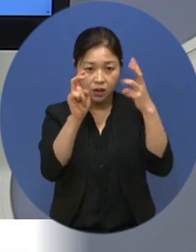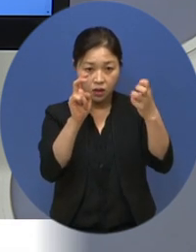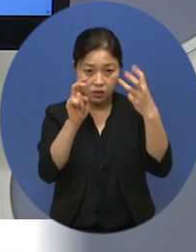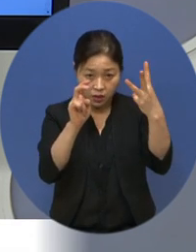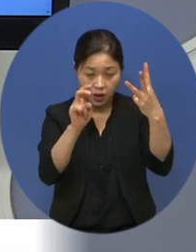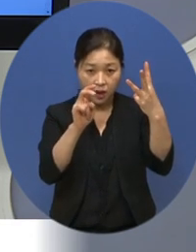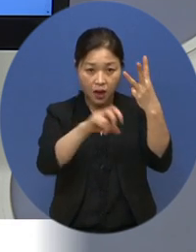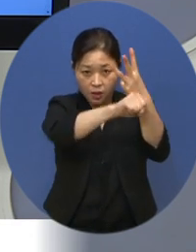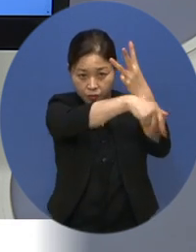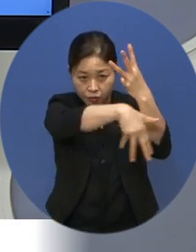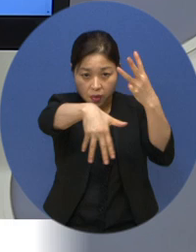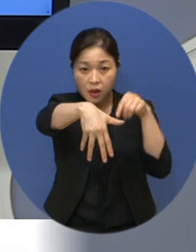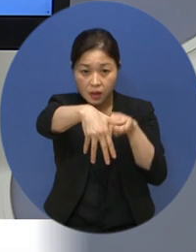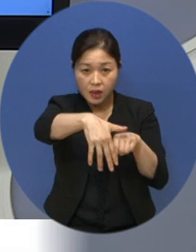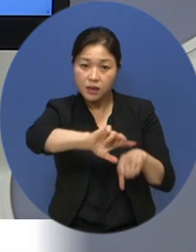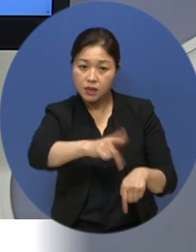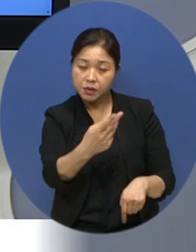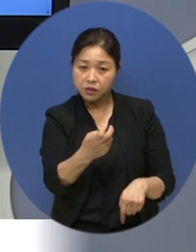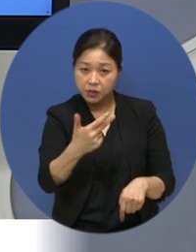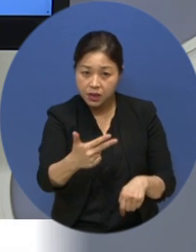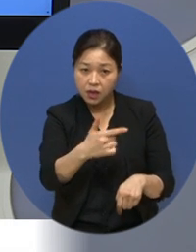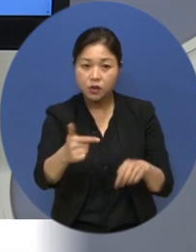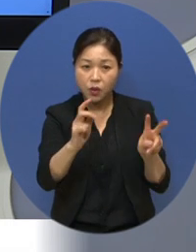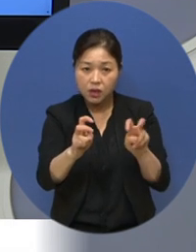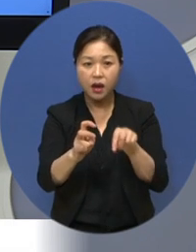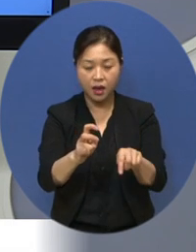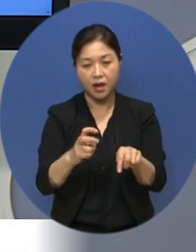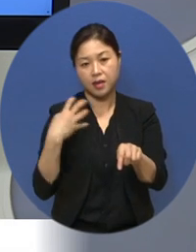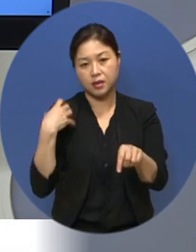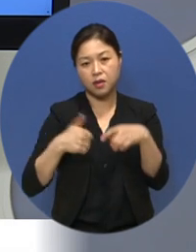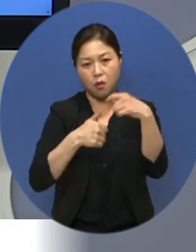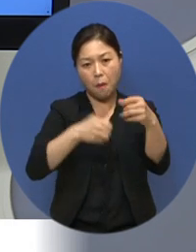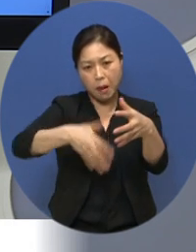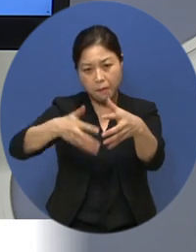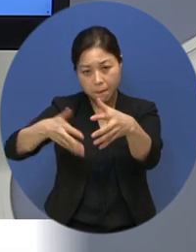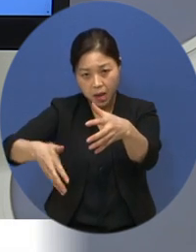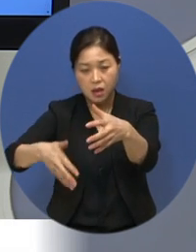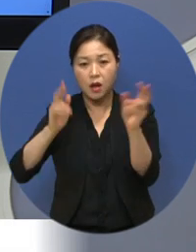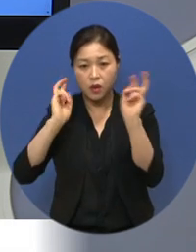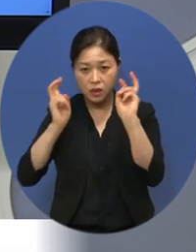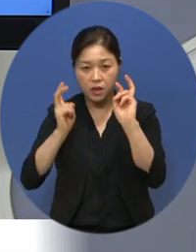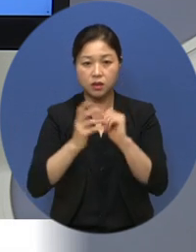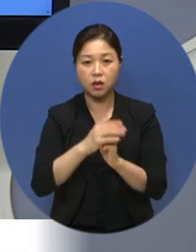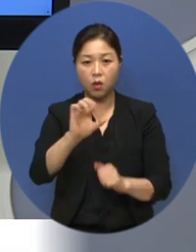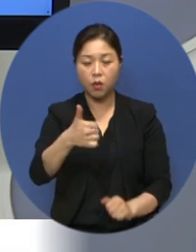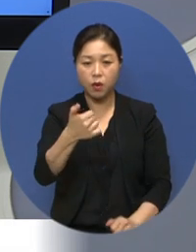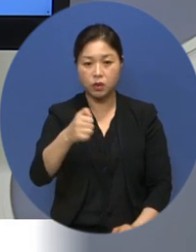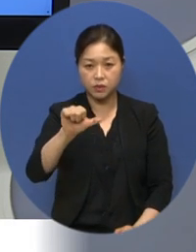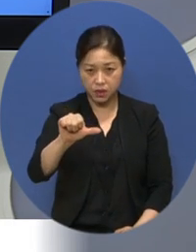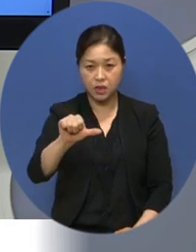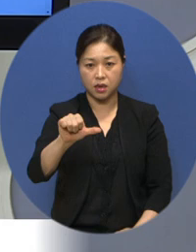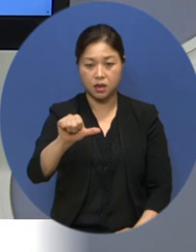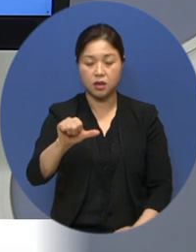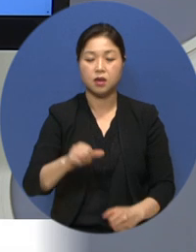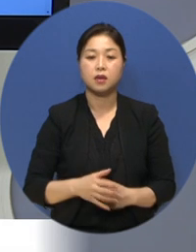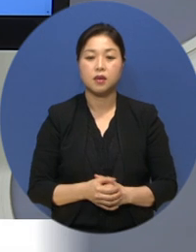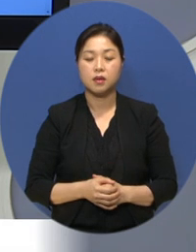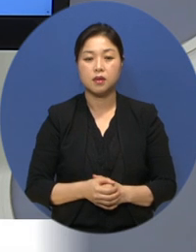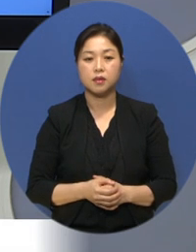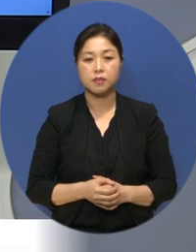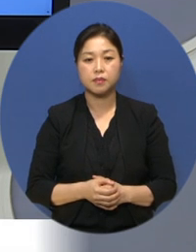730 7개의 대기업 중 고용 의무를 다하고 있지 않은 대기업은 550 2개사 에 이르는